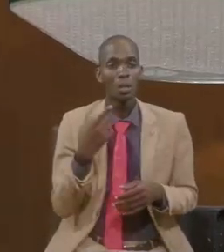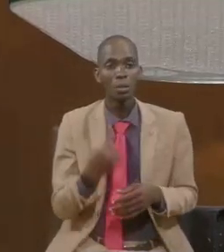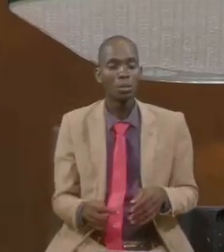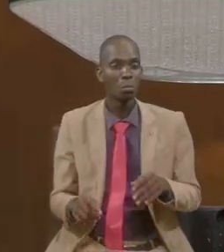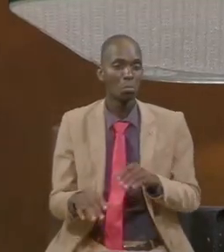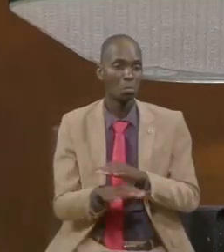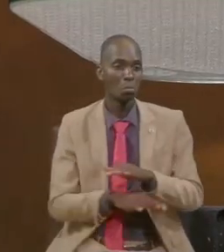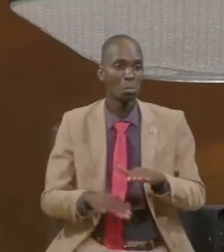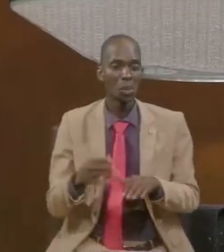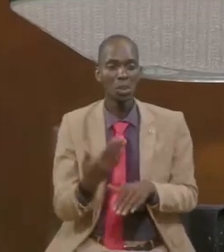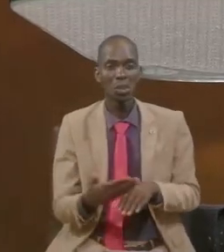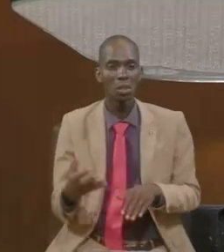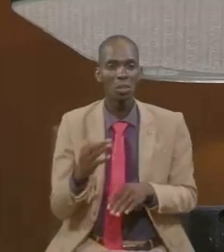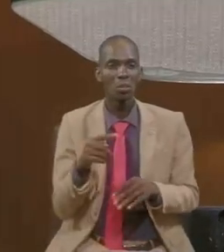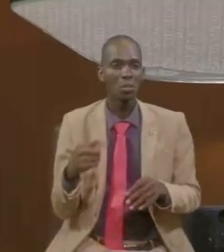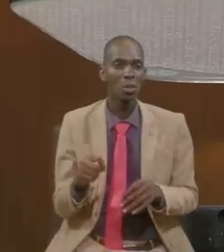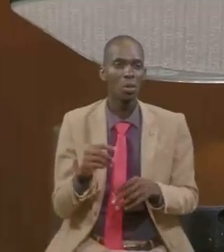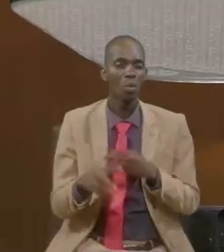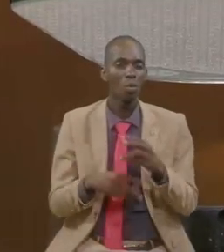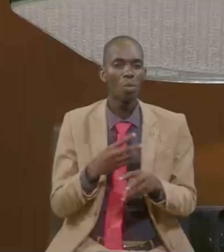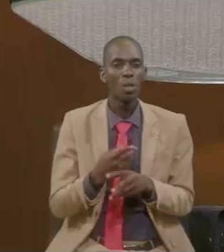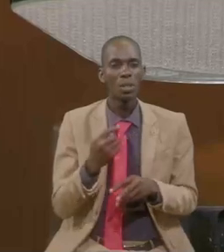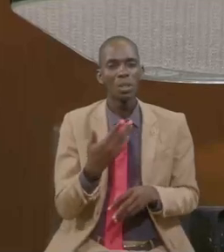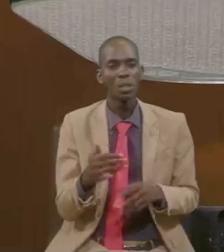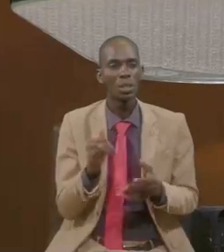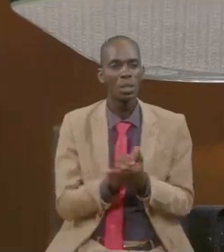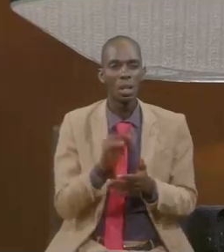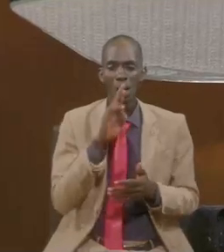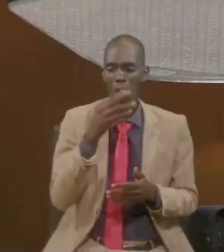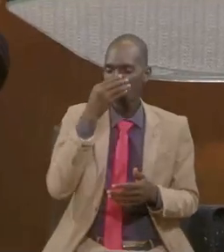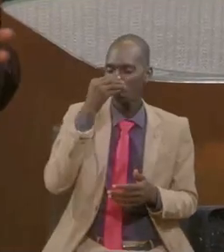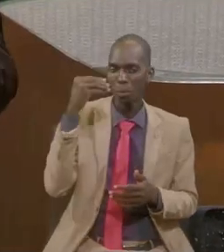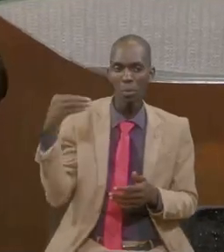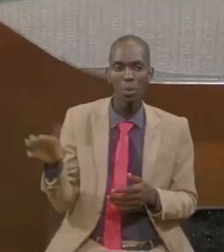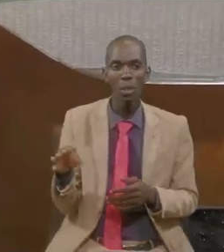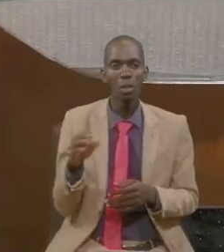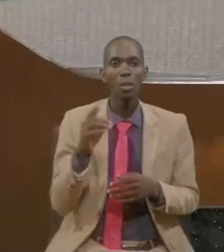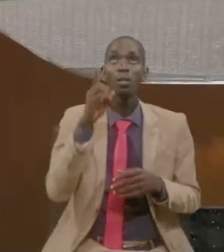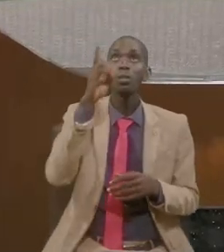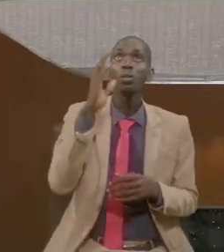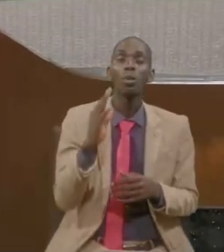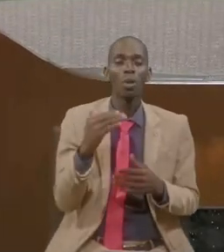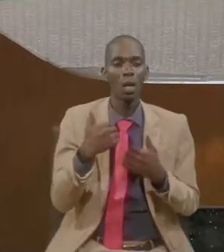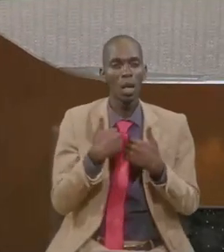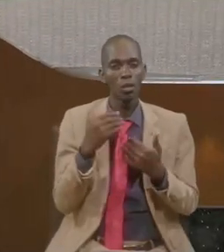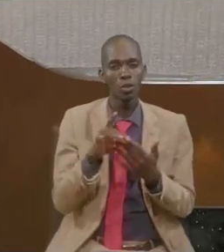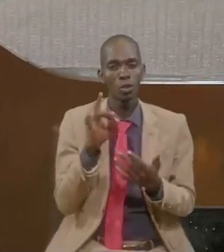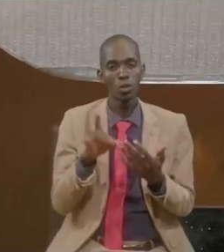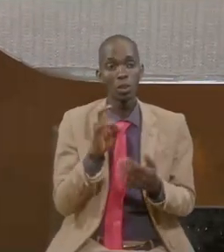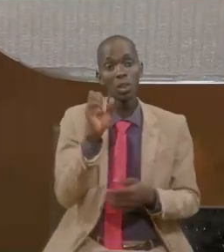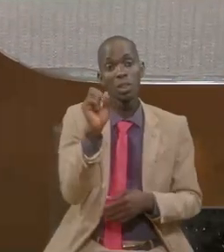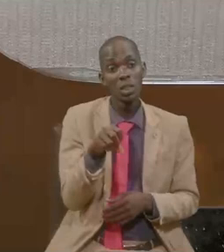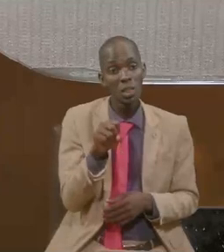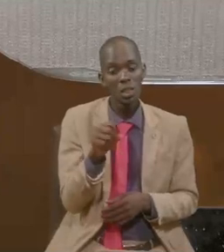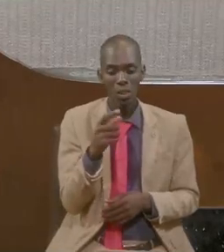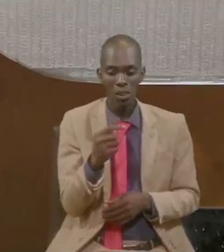Et Dieu a choisi les choses viles du monde et celles qu'on méprise, celles qui ne